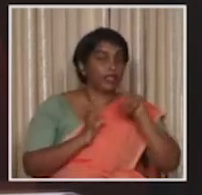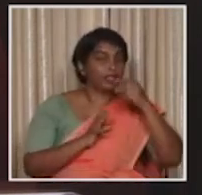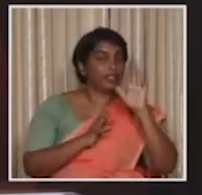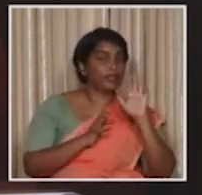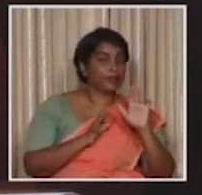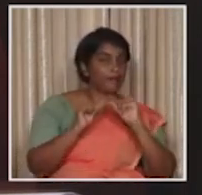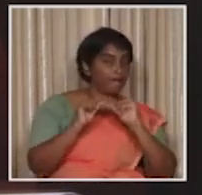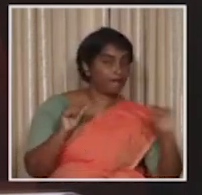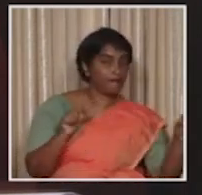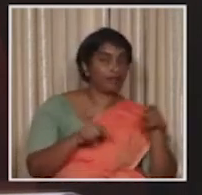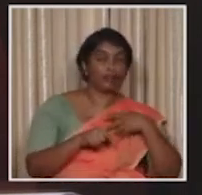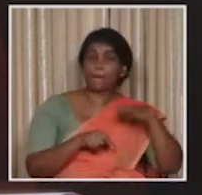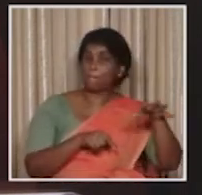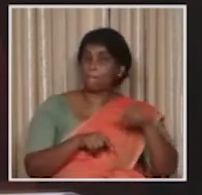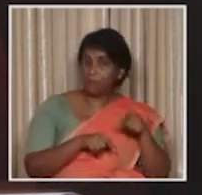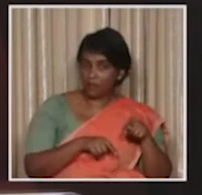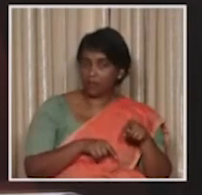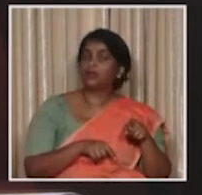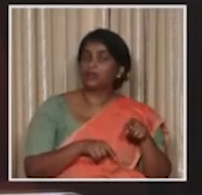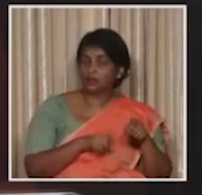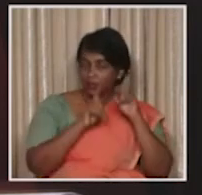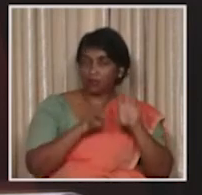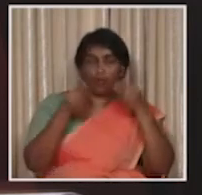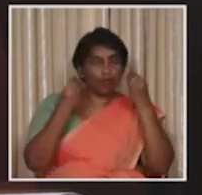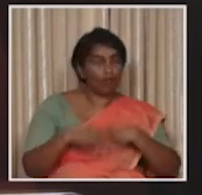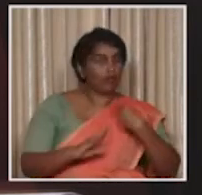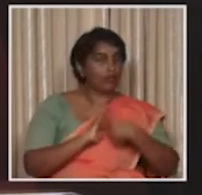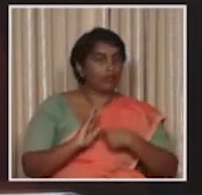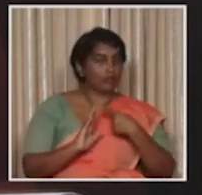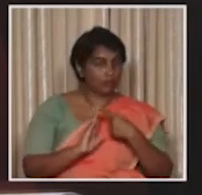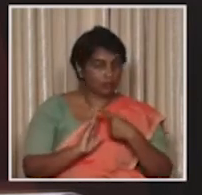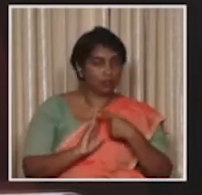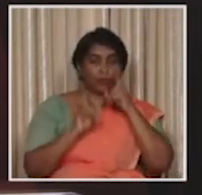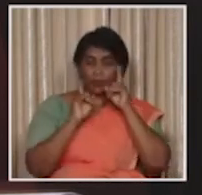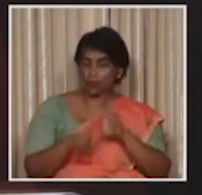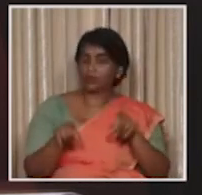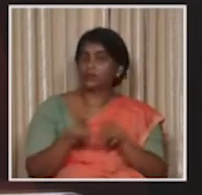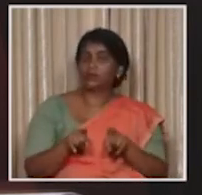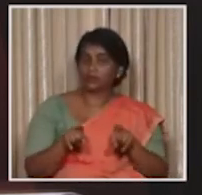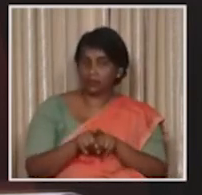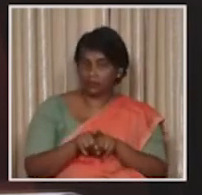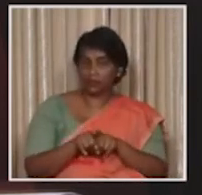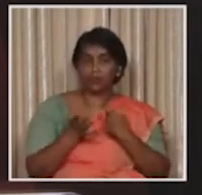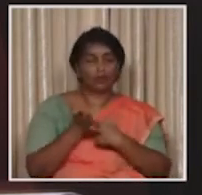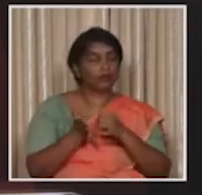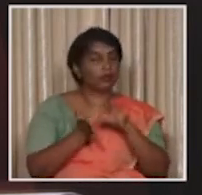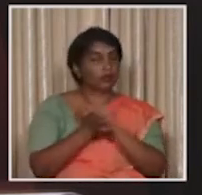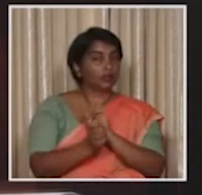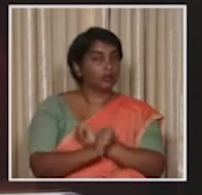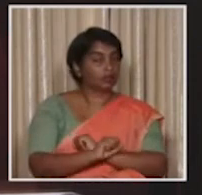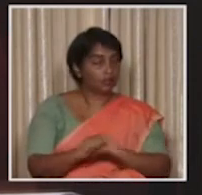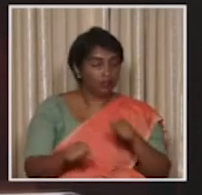109 වගන්තිය පාවිච්චි කරලා මේ බංකොලොත් රටේ මේ විදිහට ලියාපදිංචි